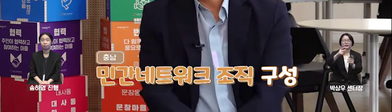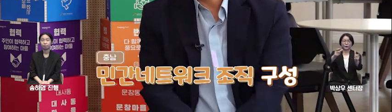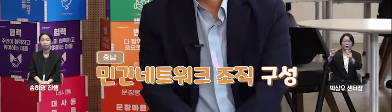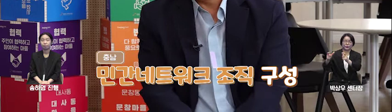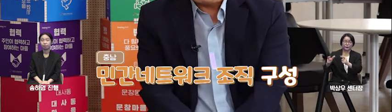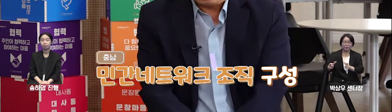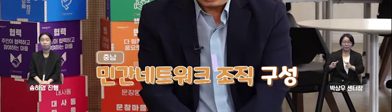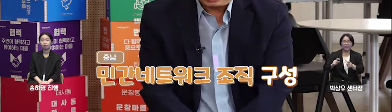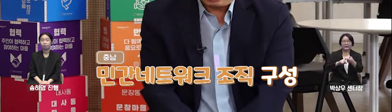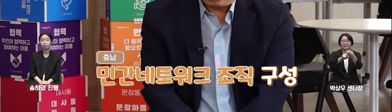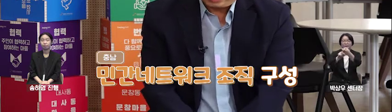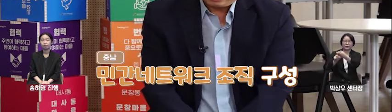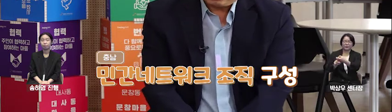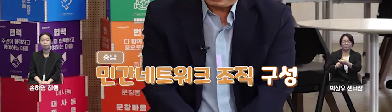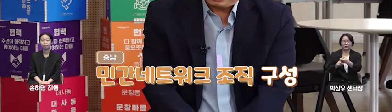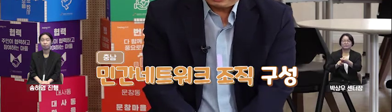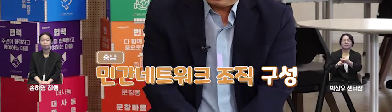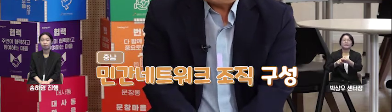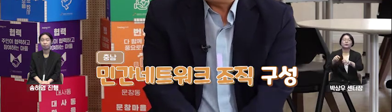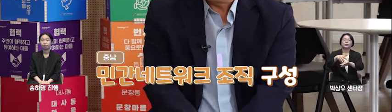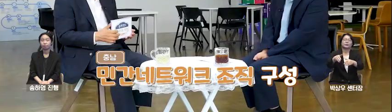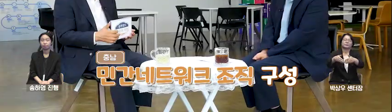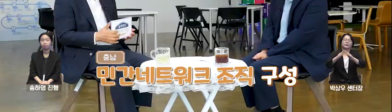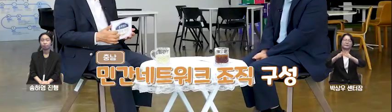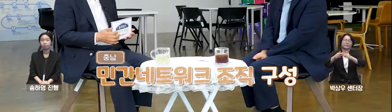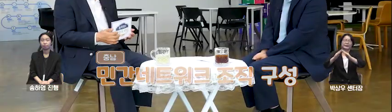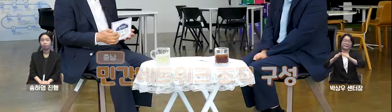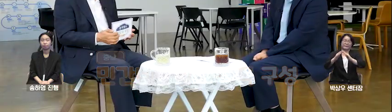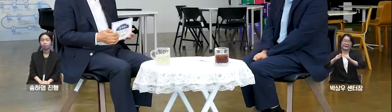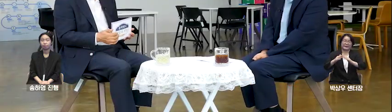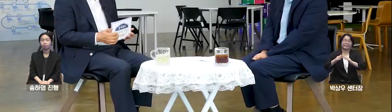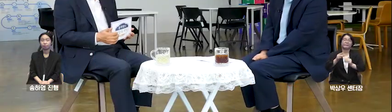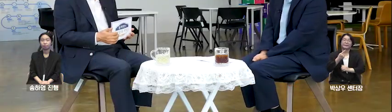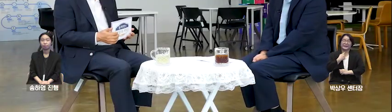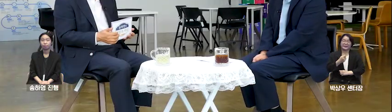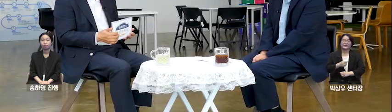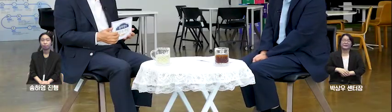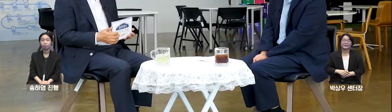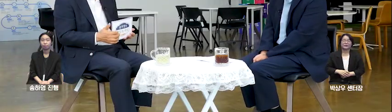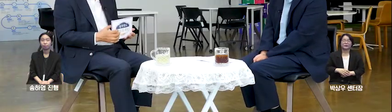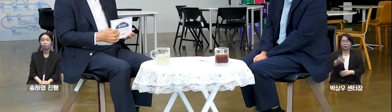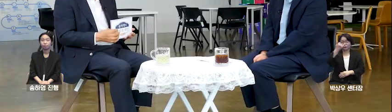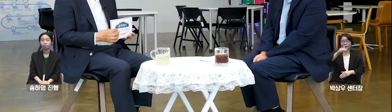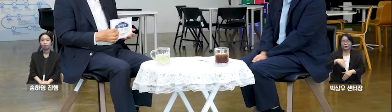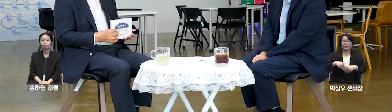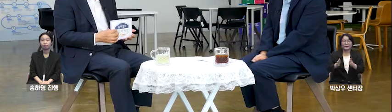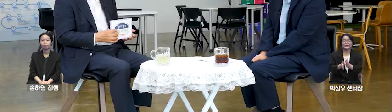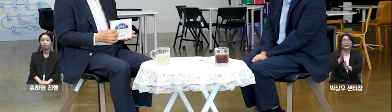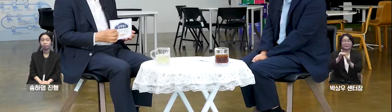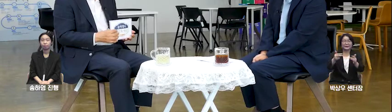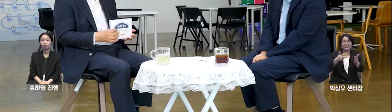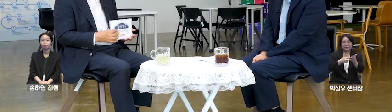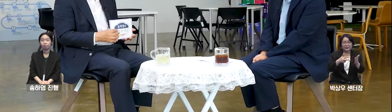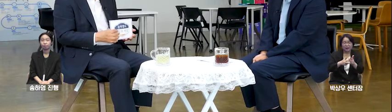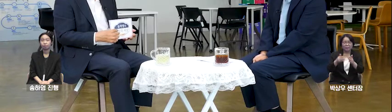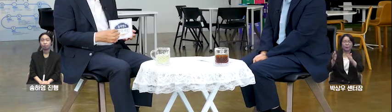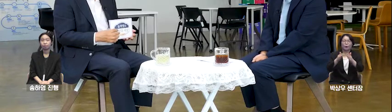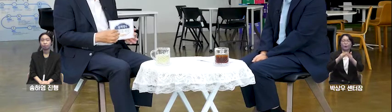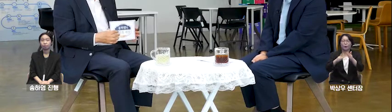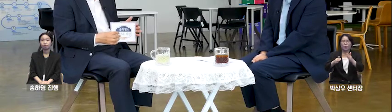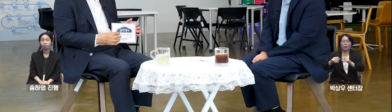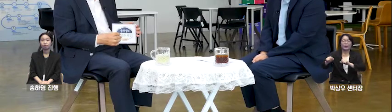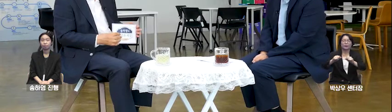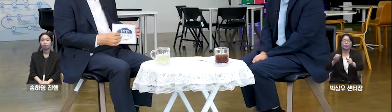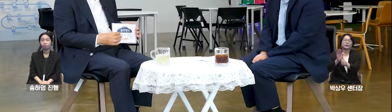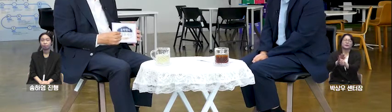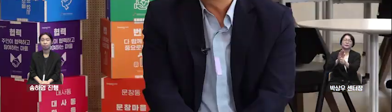것들을 만드는 일을 좀 했고요. 충남 시민재단이나 이제 공익활동 지원센터 뭐 이런 활동도